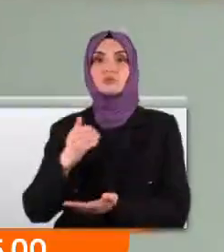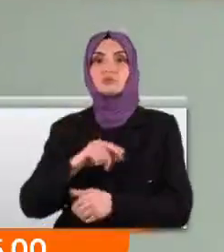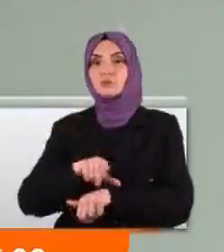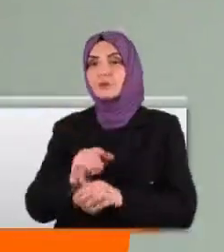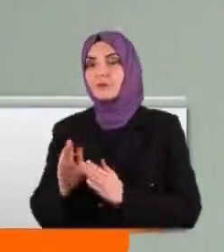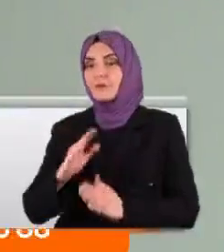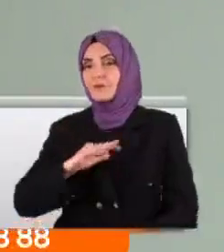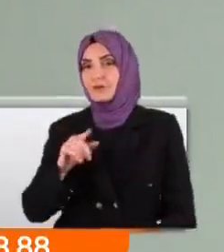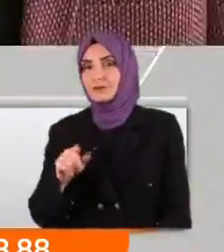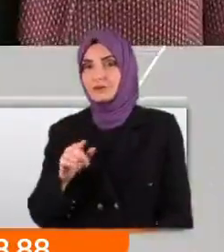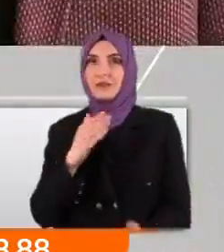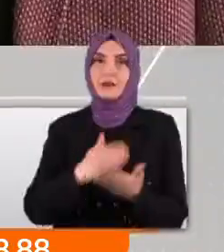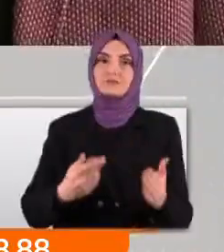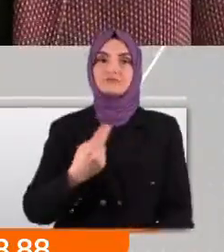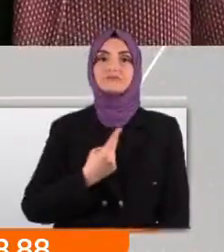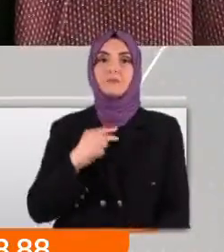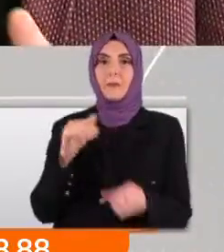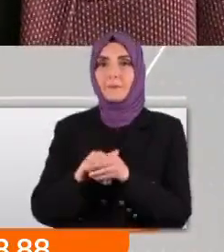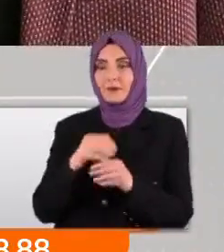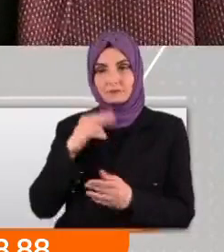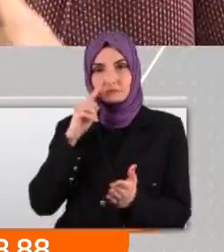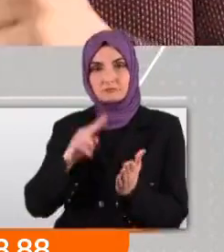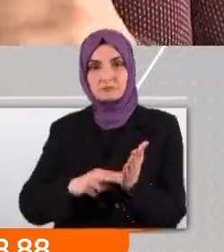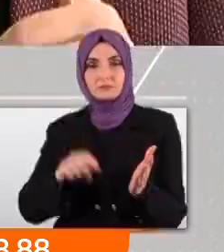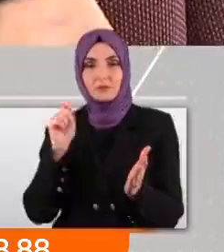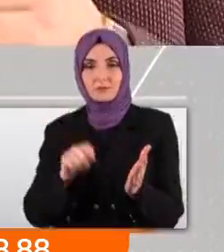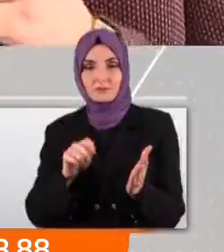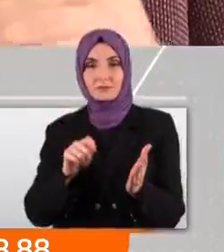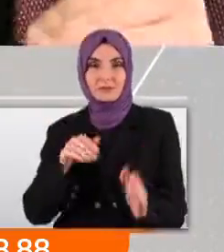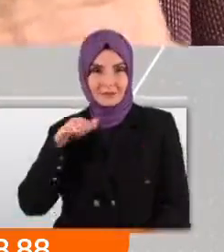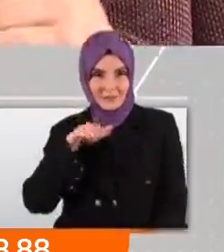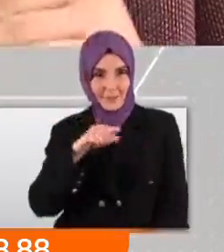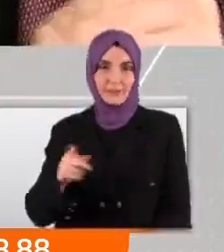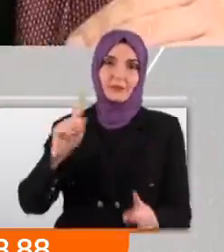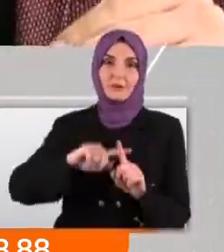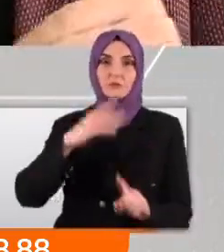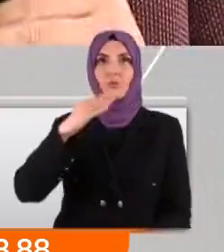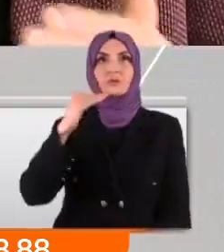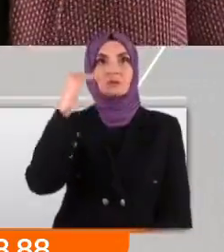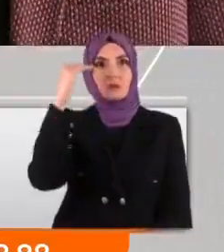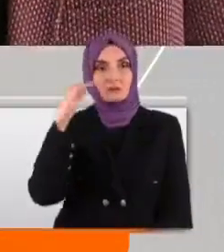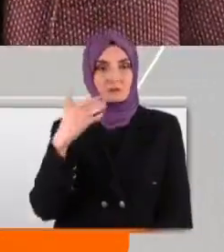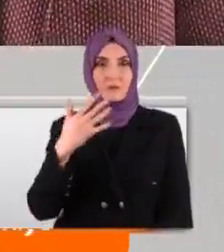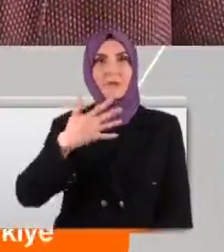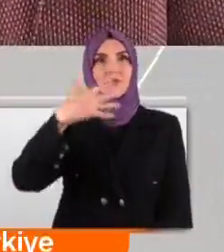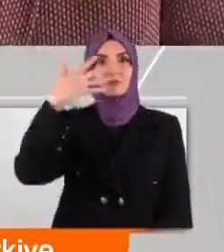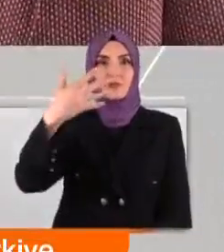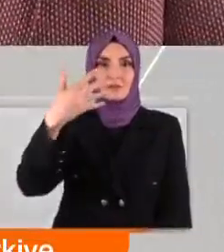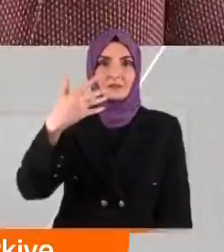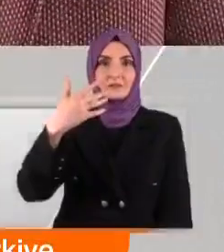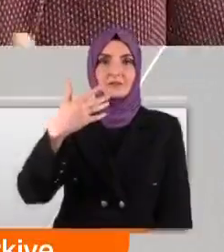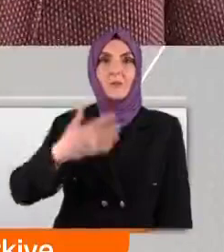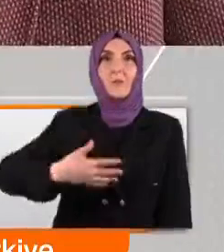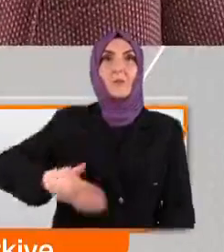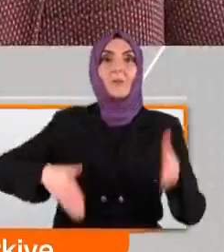bizden kampanyasına baktım, inceledim de. Giriş artı 4 kat, 5 kat, yani yatay mimari olacak şekilde bir planlama yapılıyor. Aslına bakarsanız